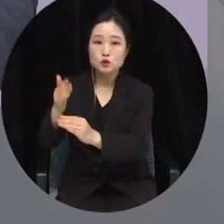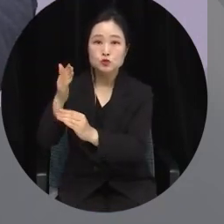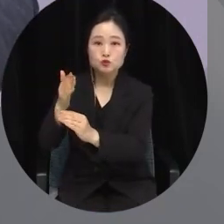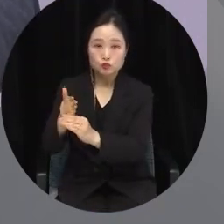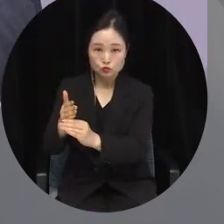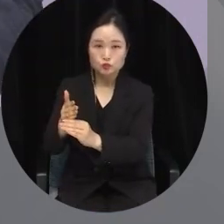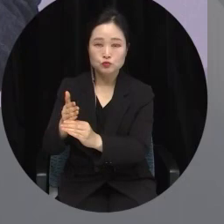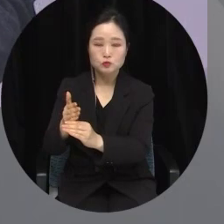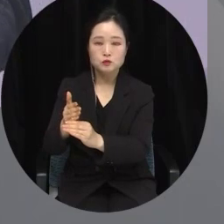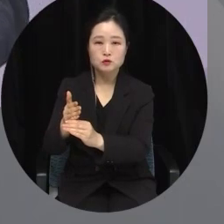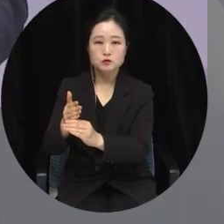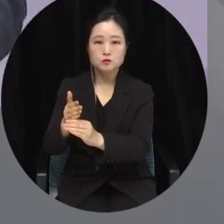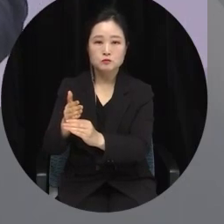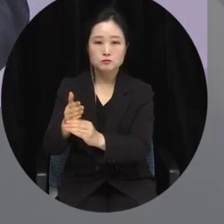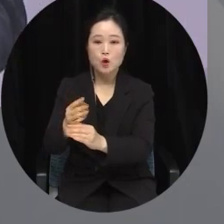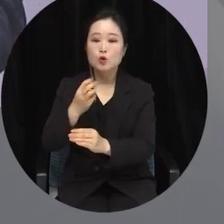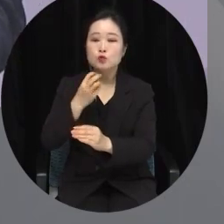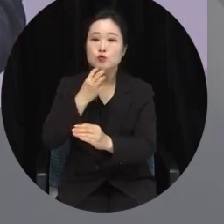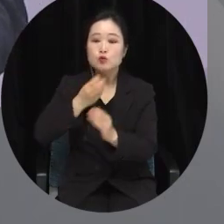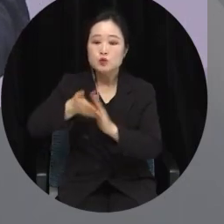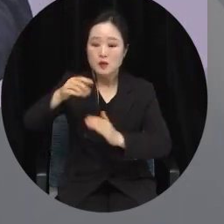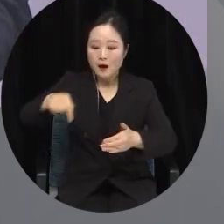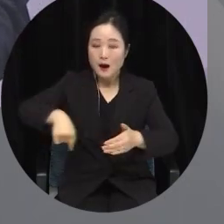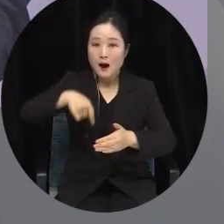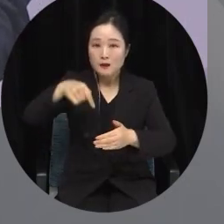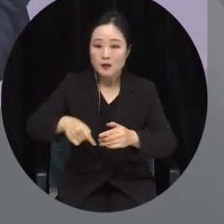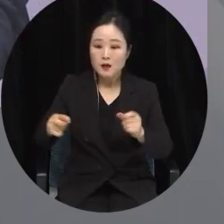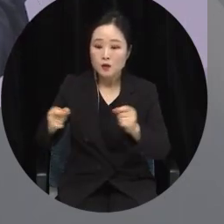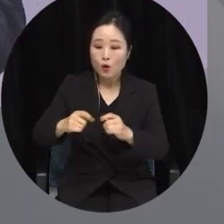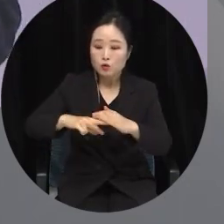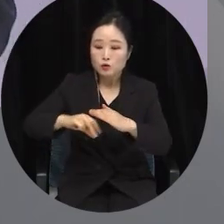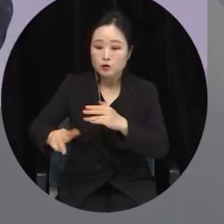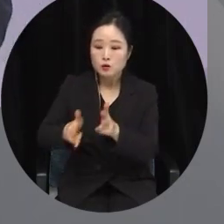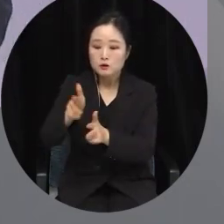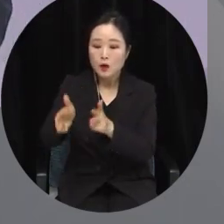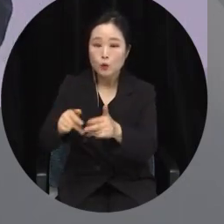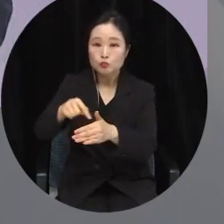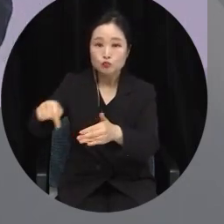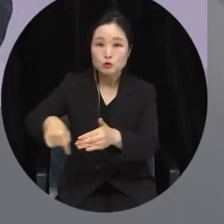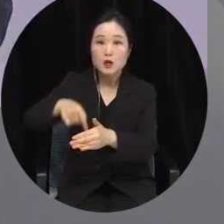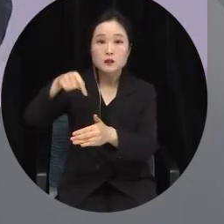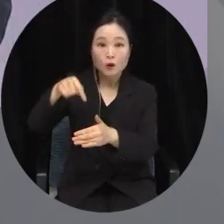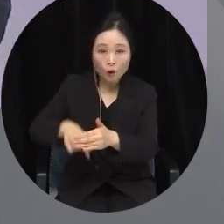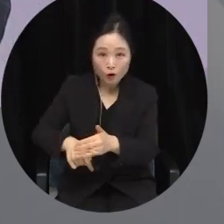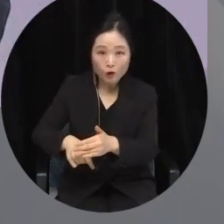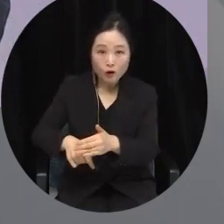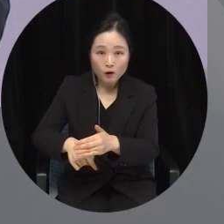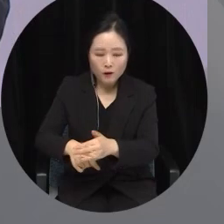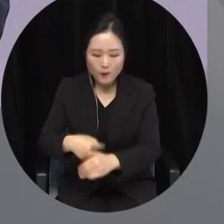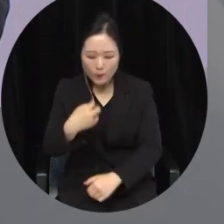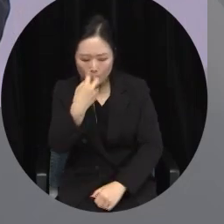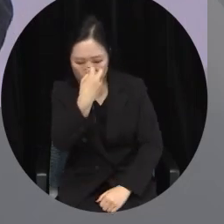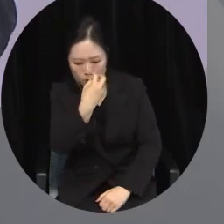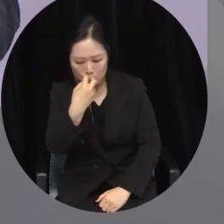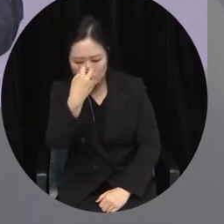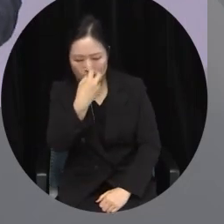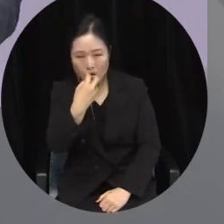추진 중에 있는 서울 시내 경전철 사업들 중 예비 타당성 조사에 어느